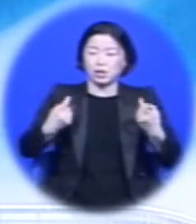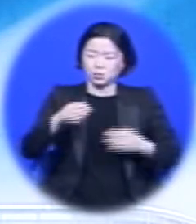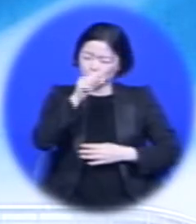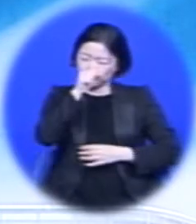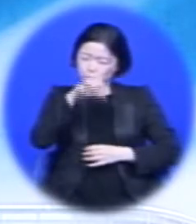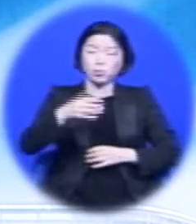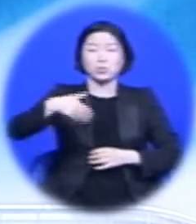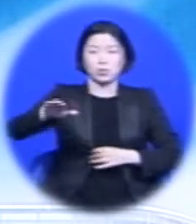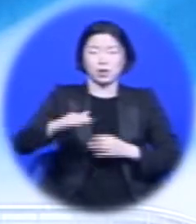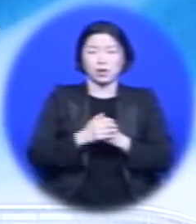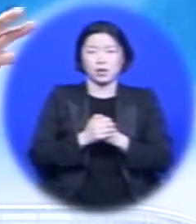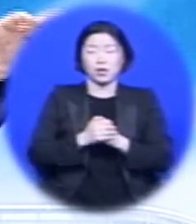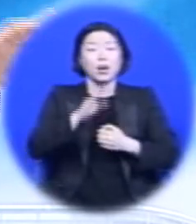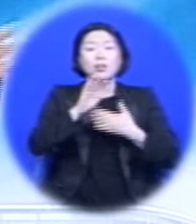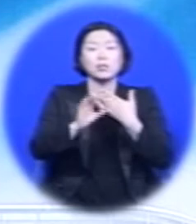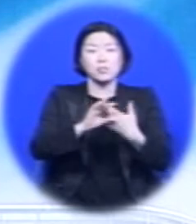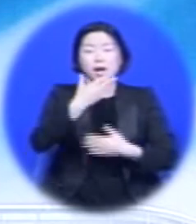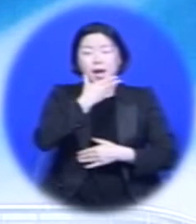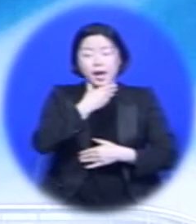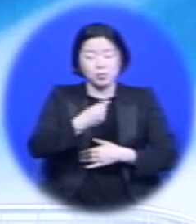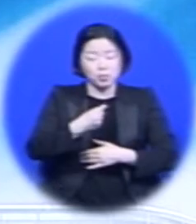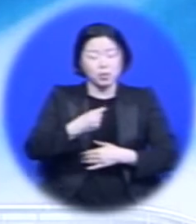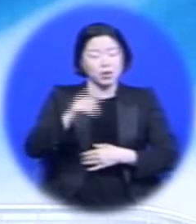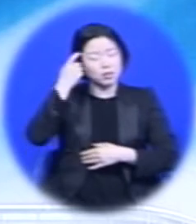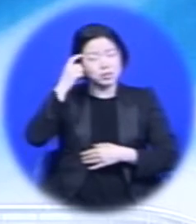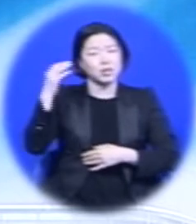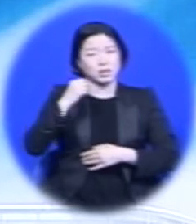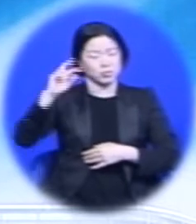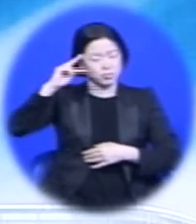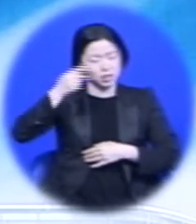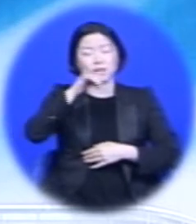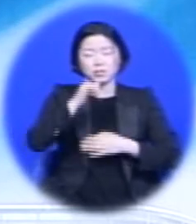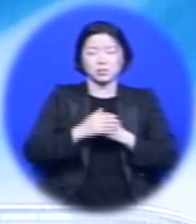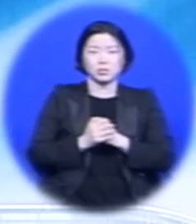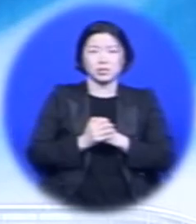갑니다. 그러면 행복할 거라고 생각하는 것 같아요. 착각하고 있습니다.